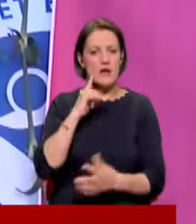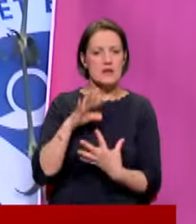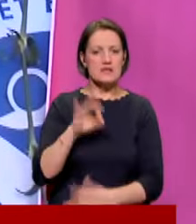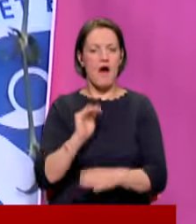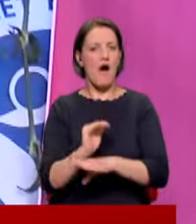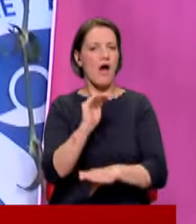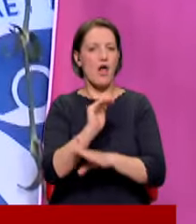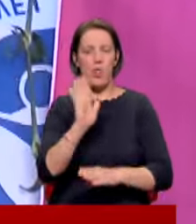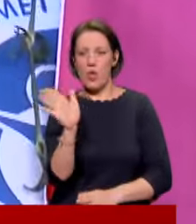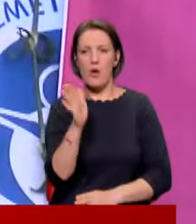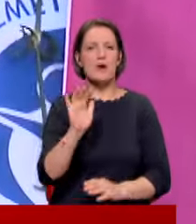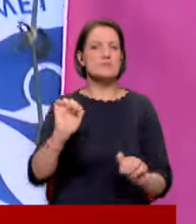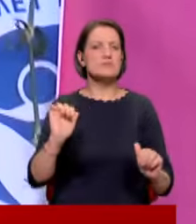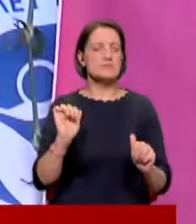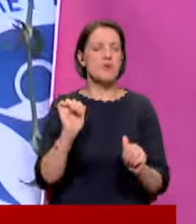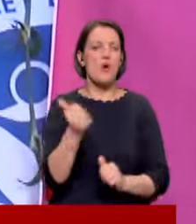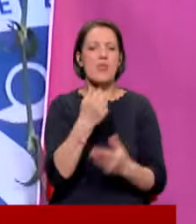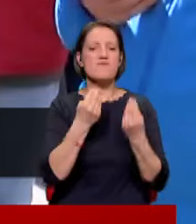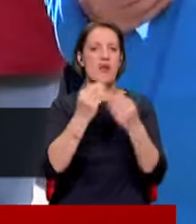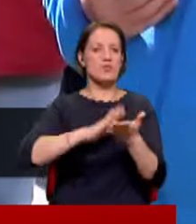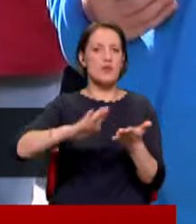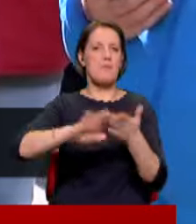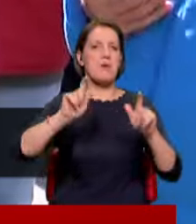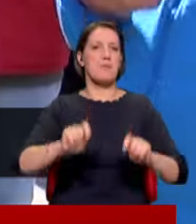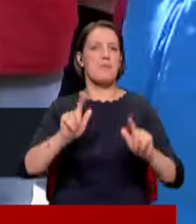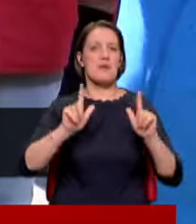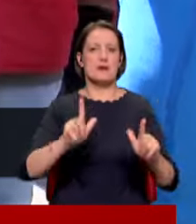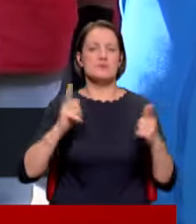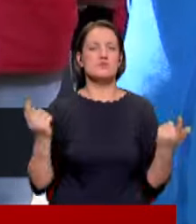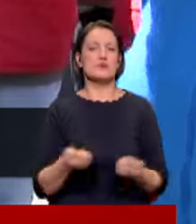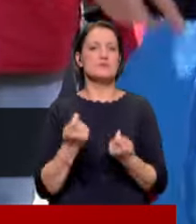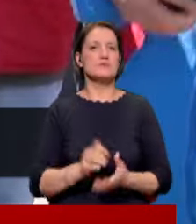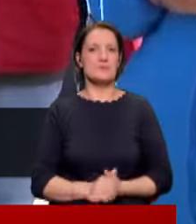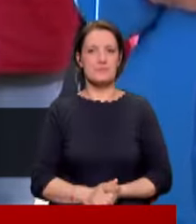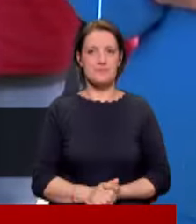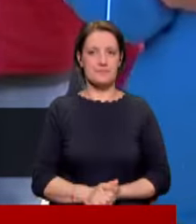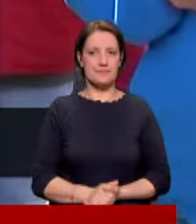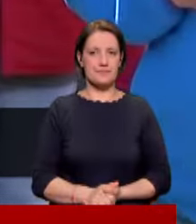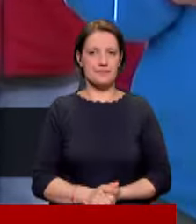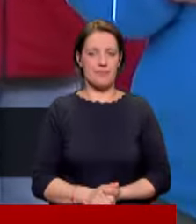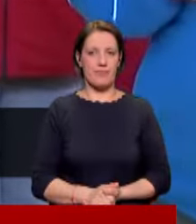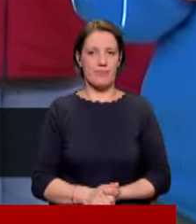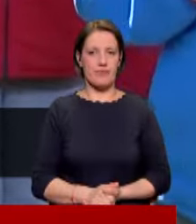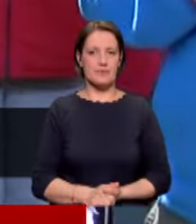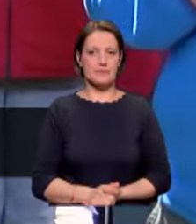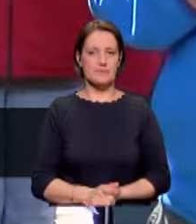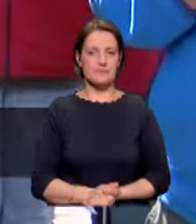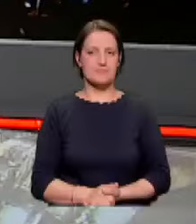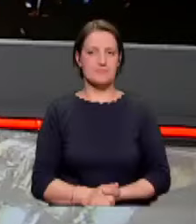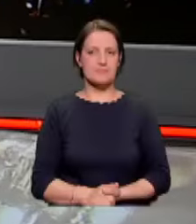İnsan hayatını öne alan düzenlemeler yapılmalıdır. Çalışırken ölmek istemiyoruz.